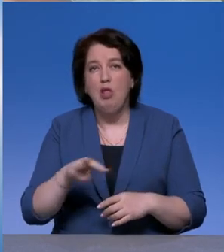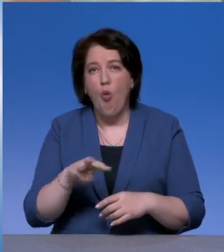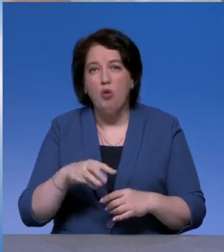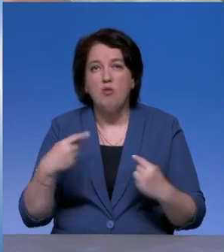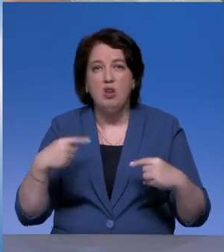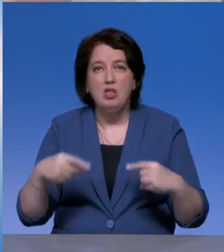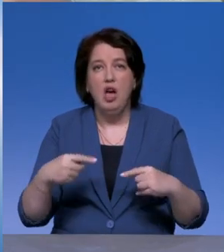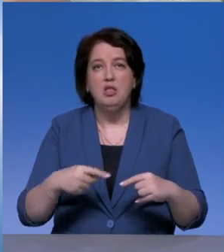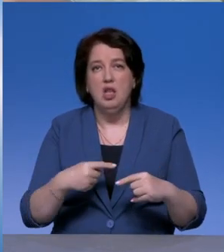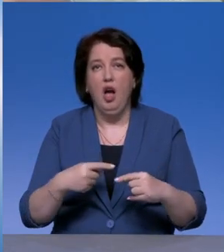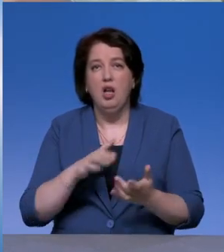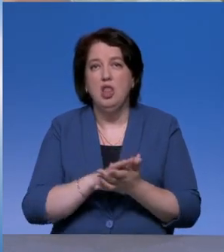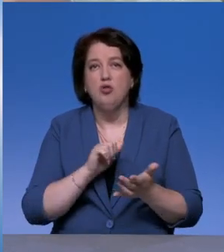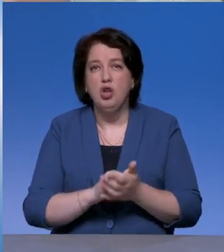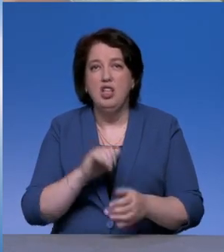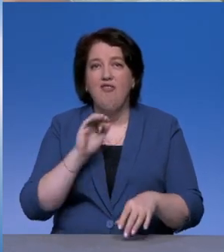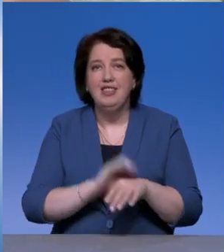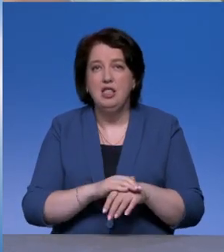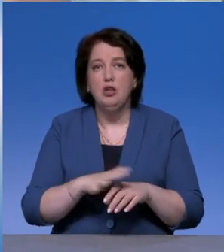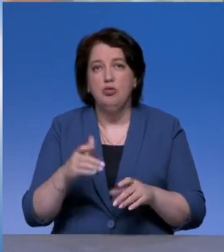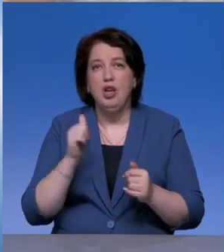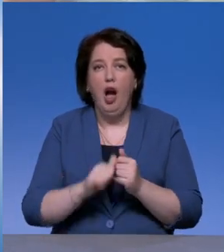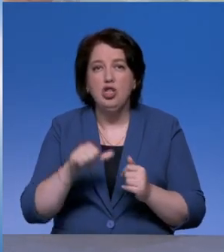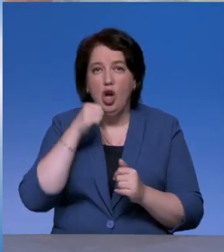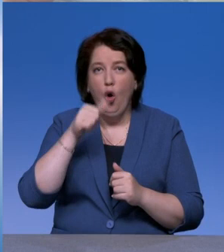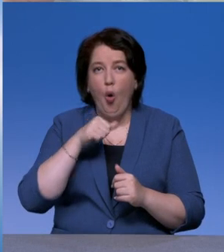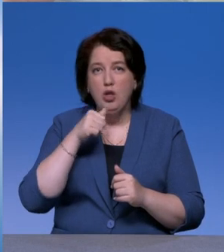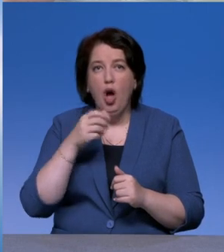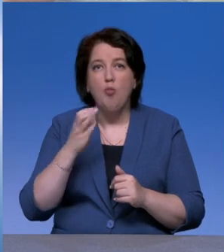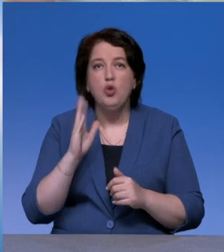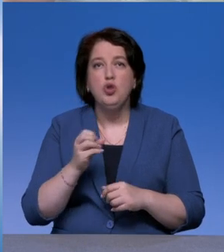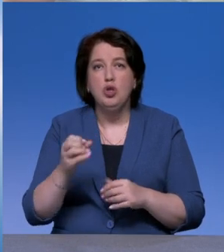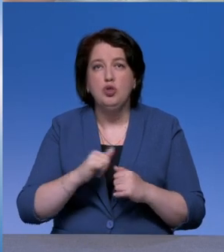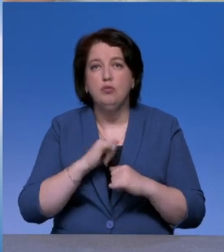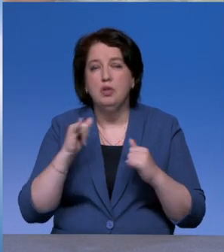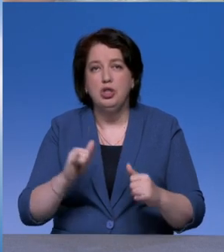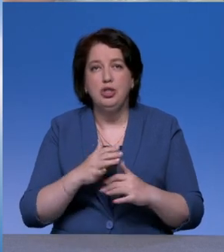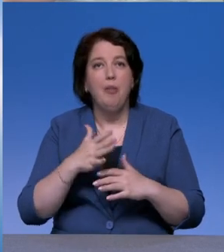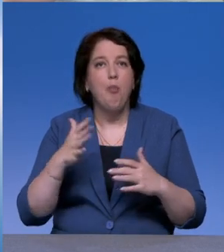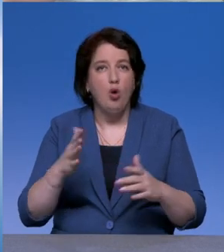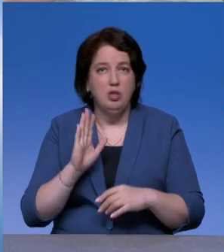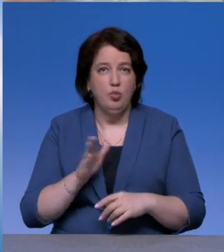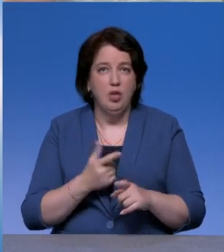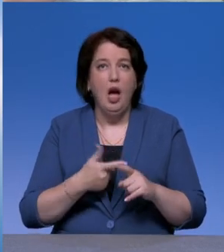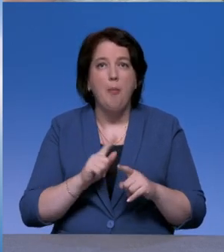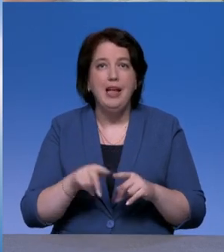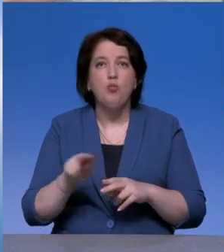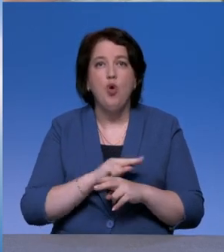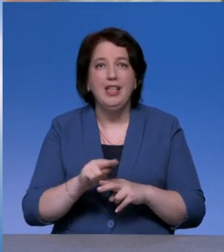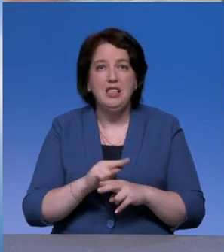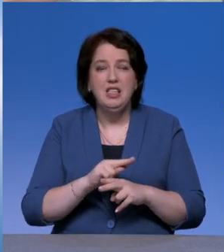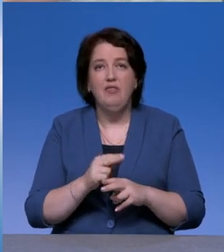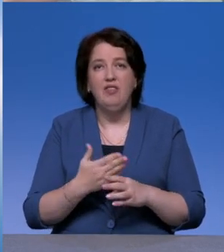нарушений фиксируется каждый год, будет еще больше. Я думаю, что какие-то коррективы именно в плане